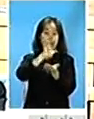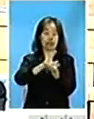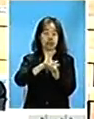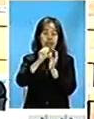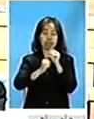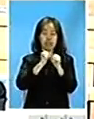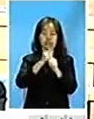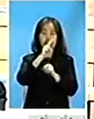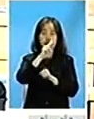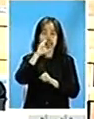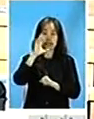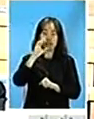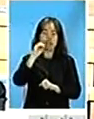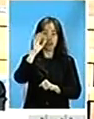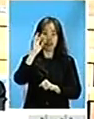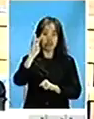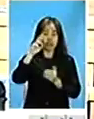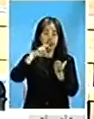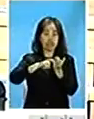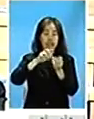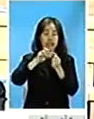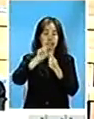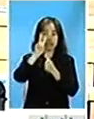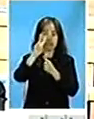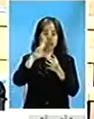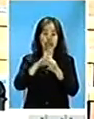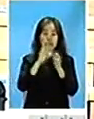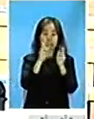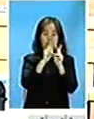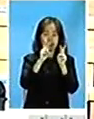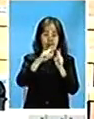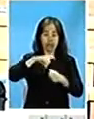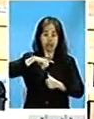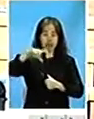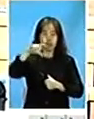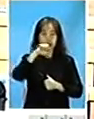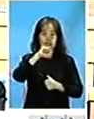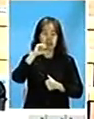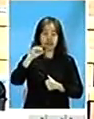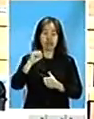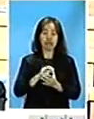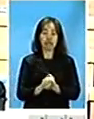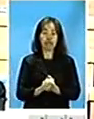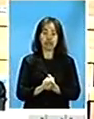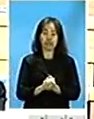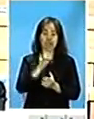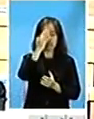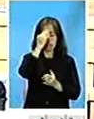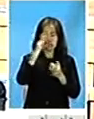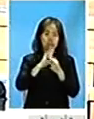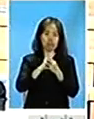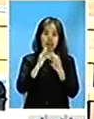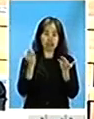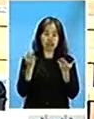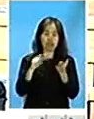2556ในวาระ2เกี่ยวกับกรรมาธิการกับสมาชิกไม่เกี่ยวอะไรกับรัฐบาลทีนี้ลุกขึ้นมาอภิปรายไม่พูดว่าตัว